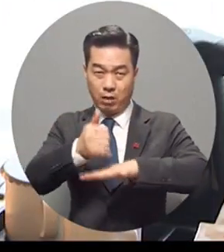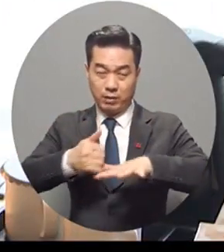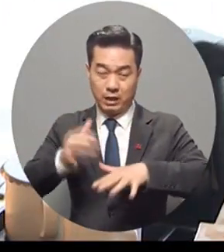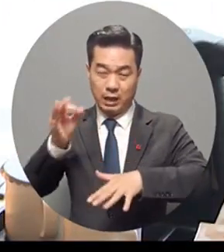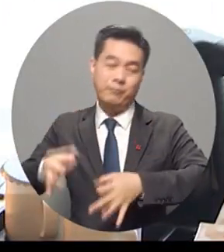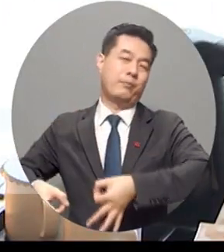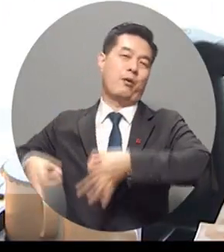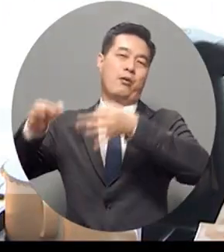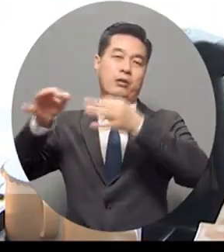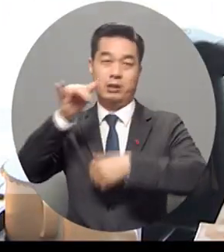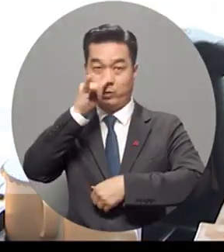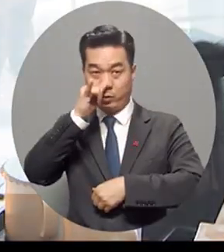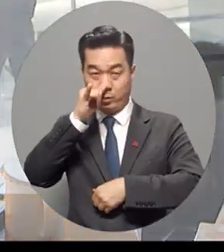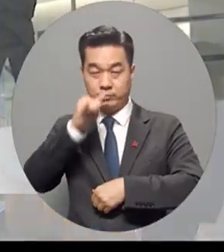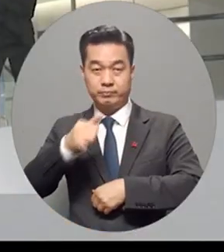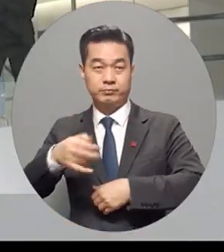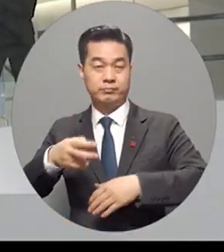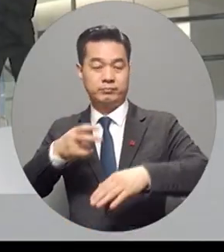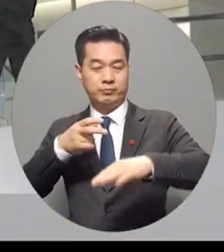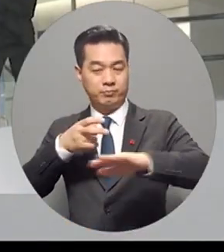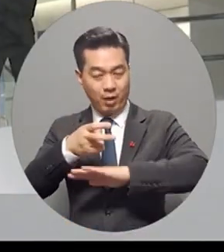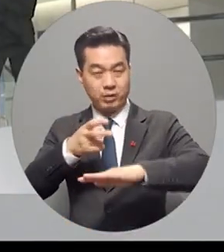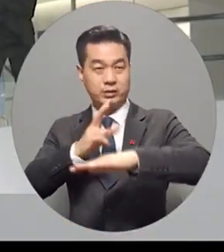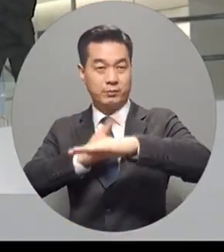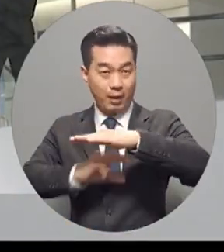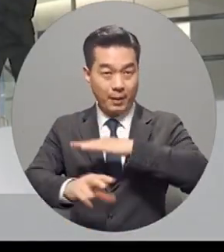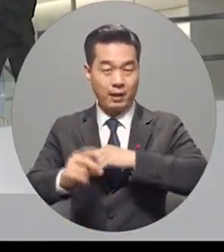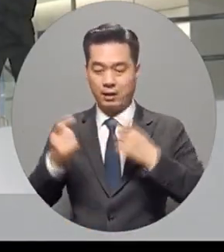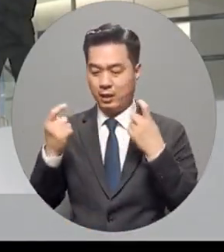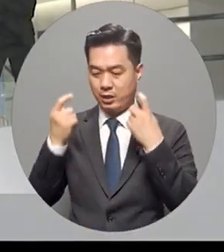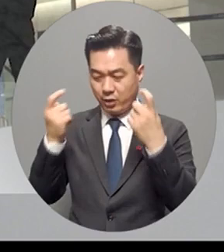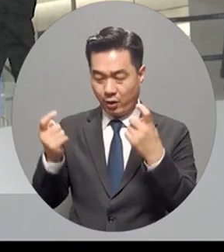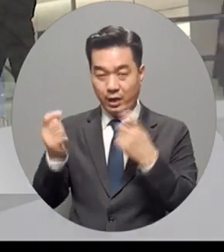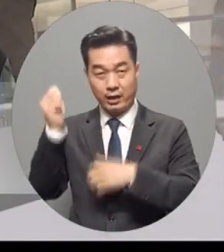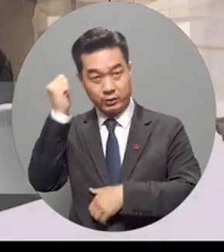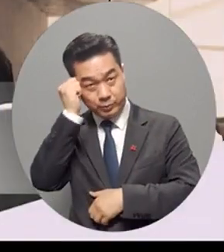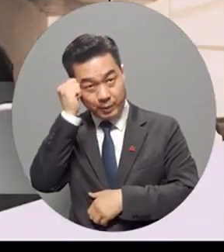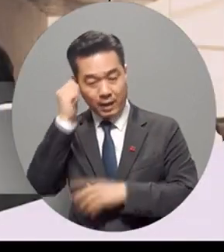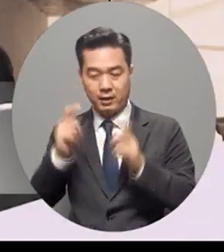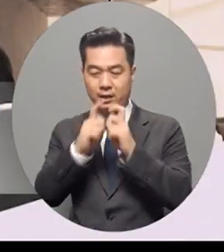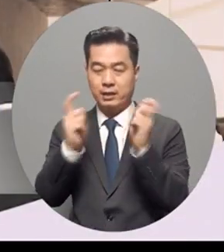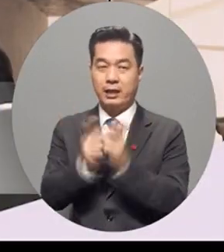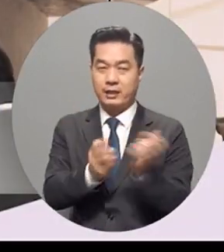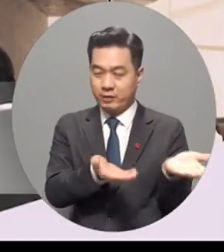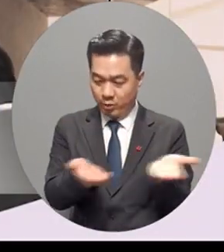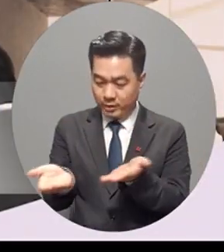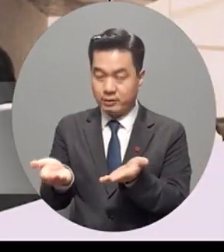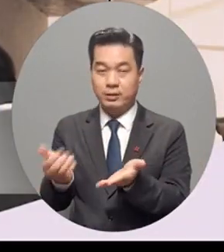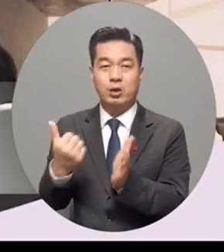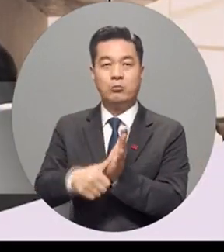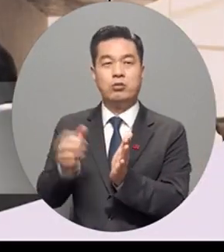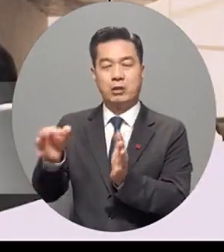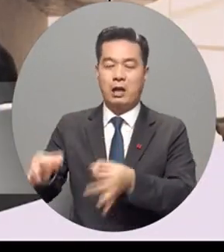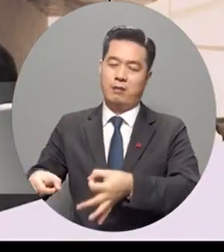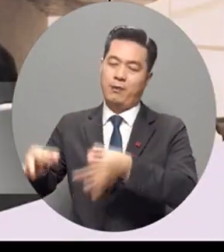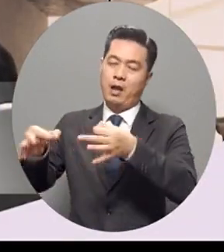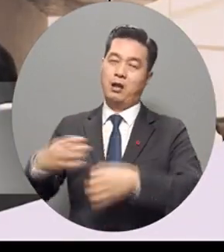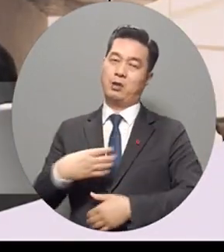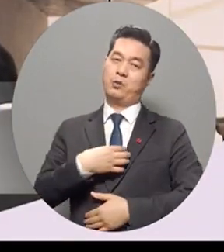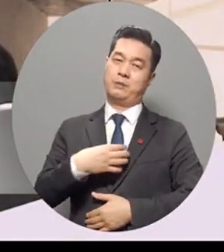치솟고 대중교통요금, 여행 숙박을 비롯한 개인 서비스의 가격 상승도 물가의 위험